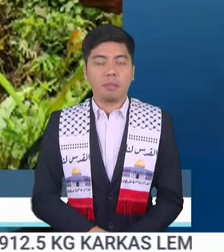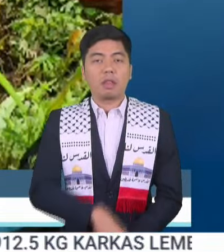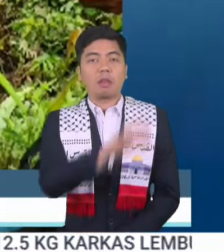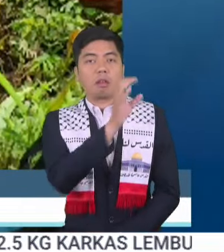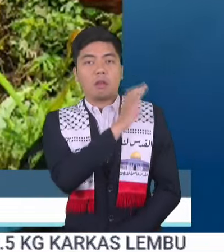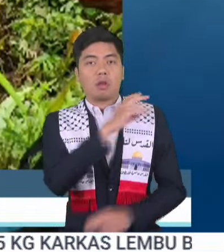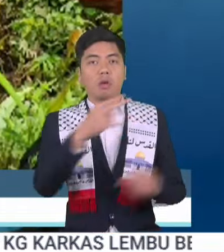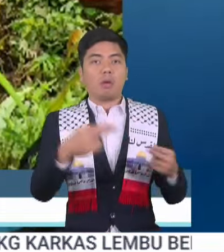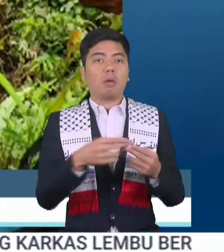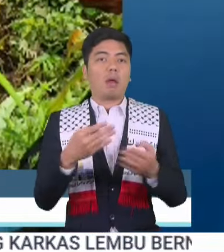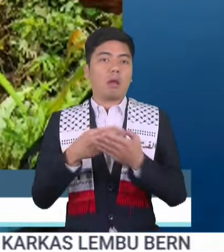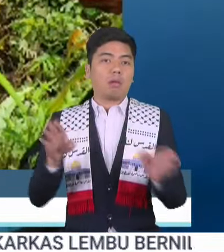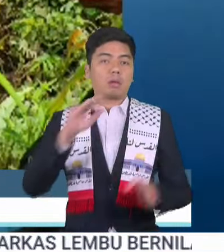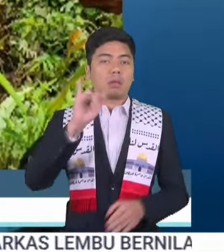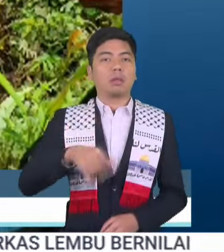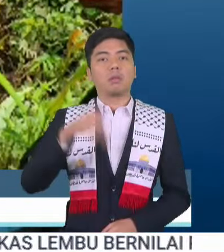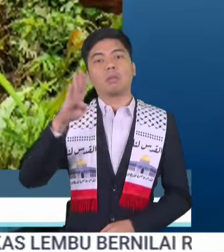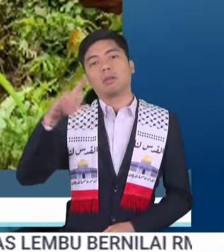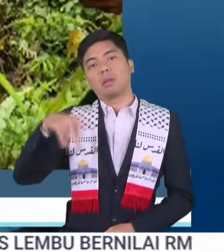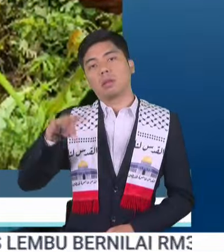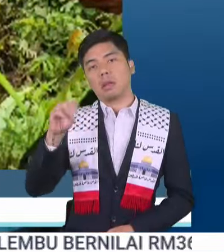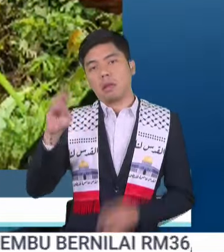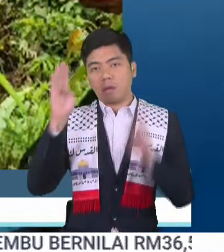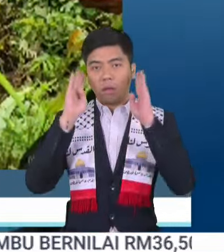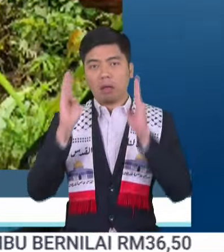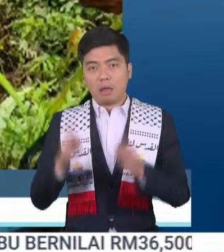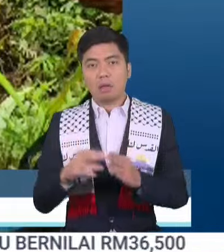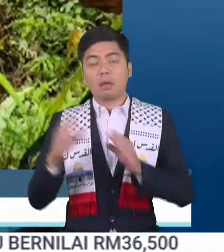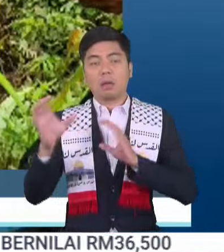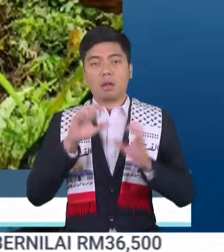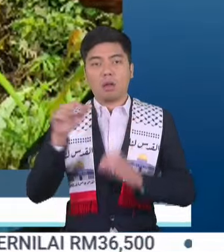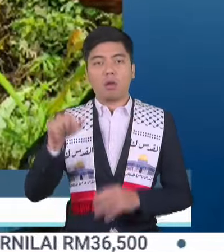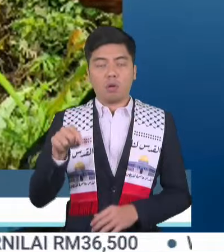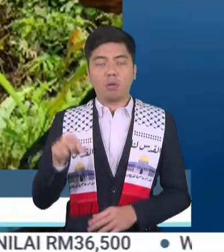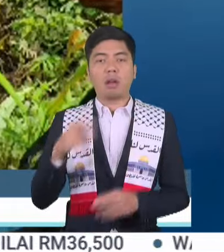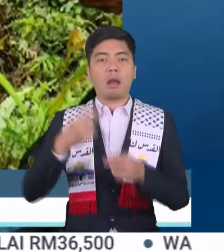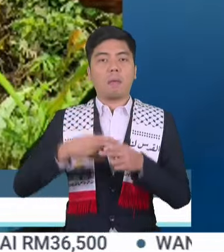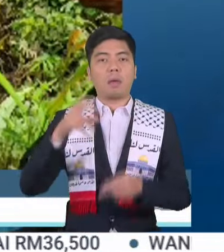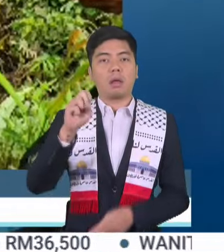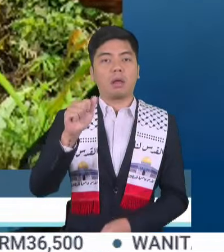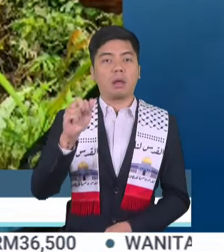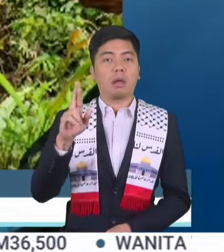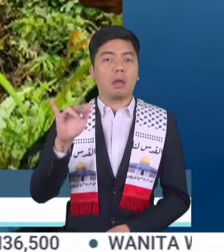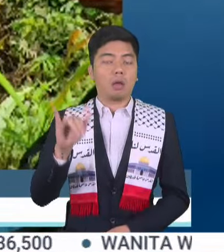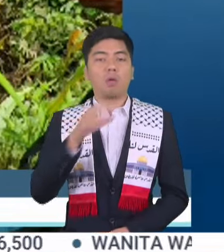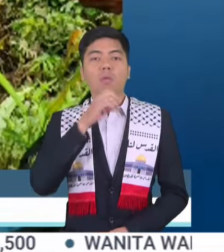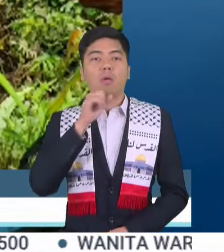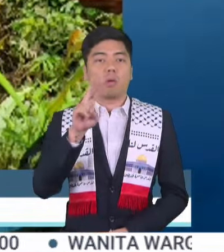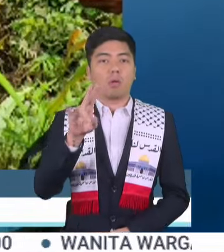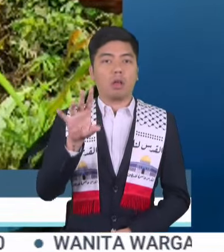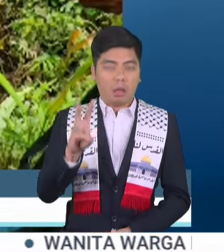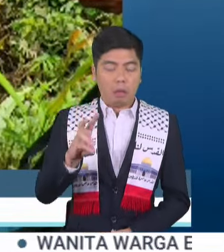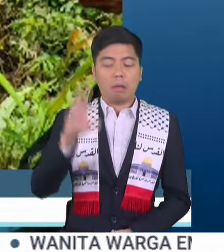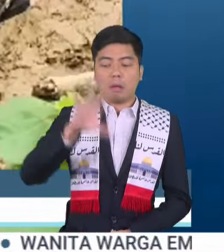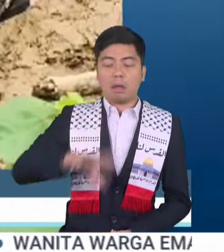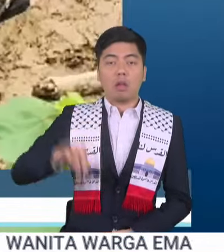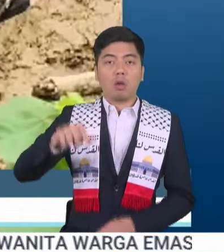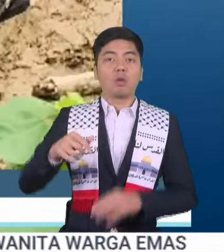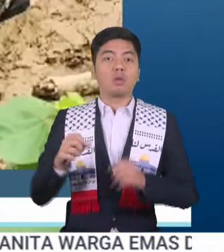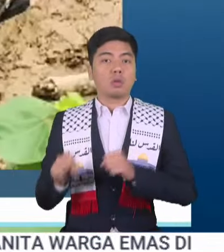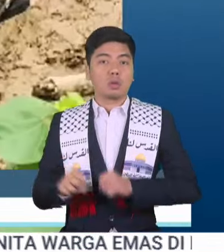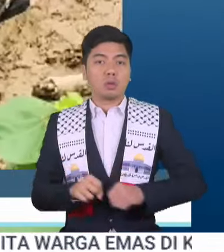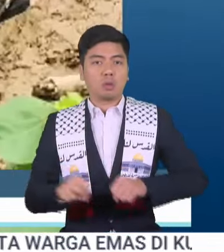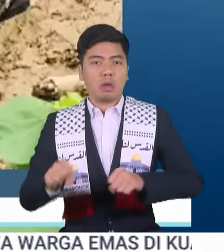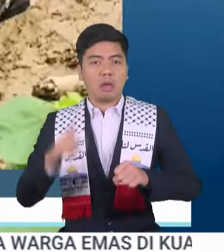Pegawai Perhubungan Awam JBPM Pahang Zulfadli Zakaria berkata mangsa dikenali sebagai Sari berusia 26 tahun ditemui di tebing